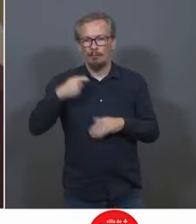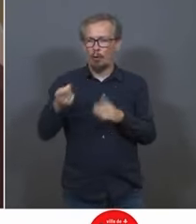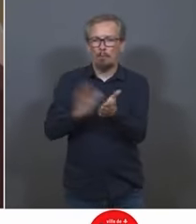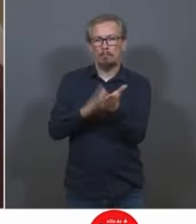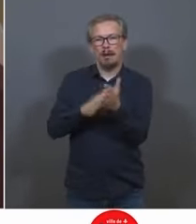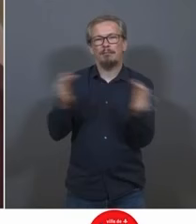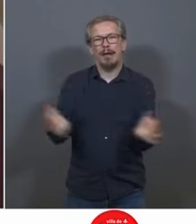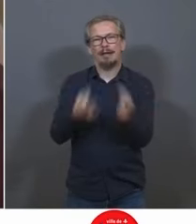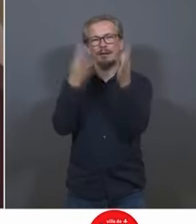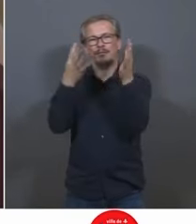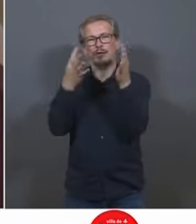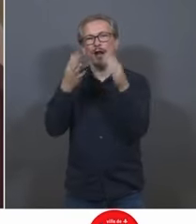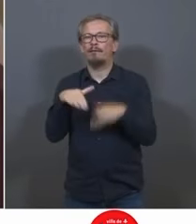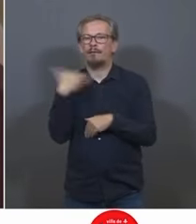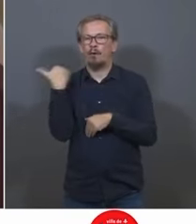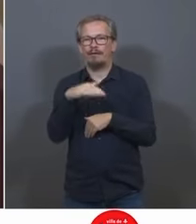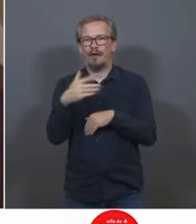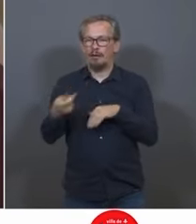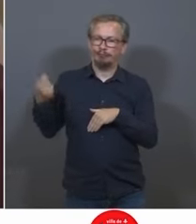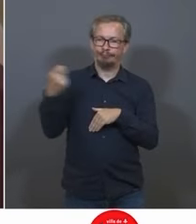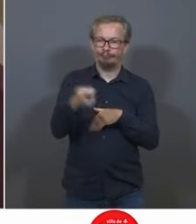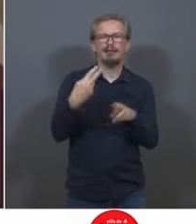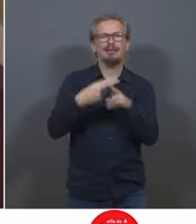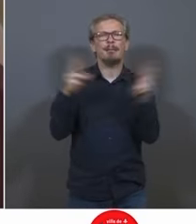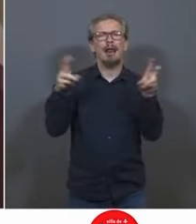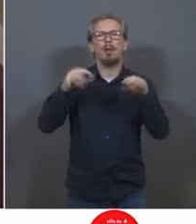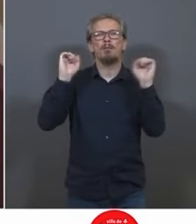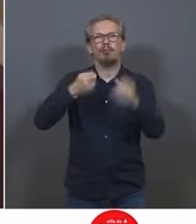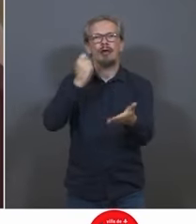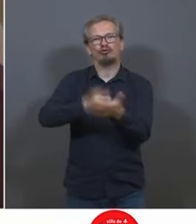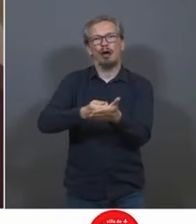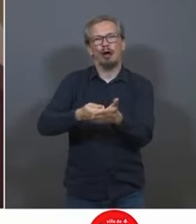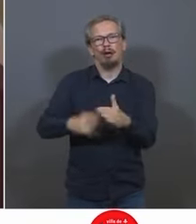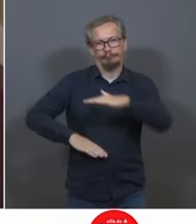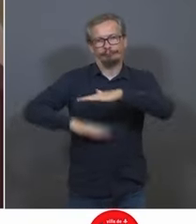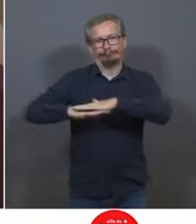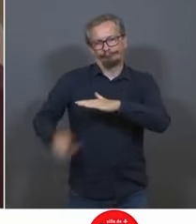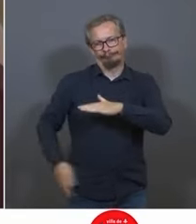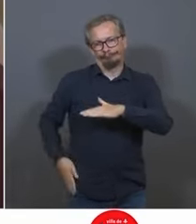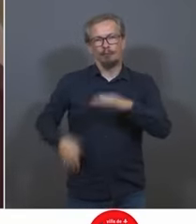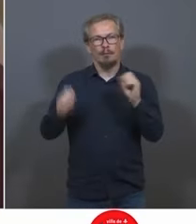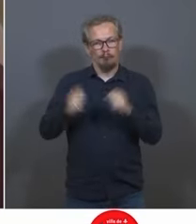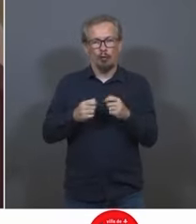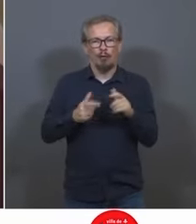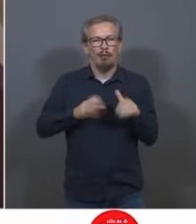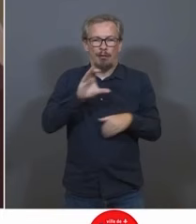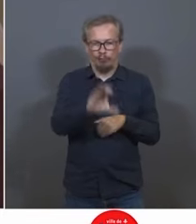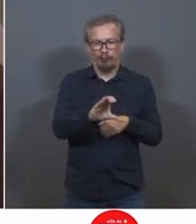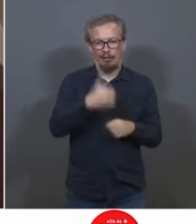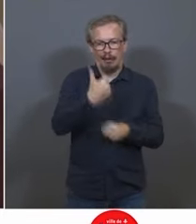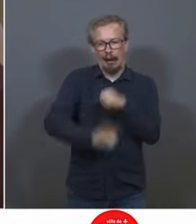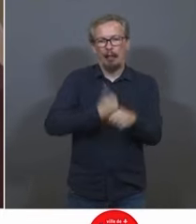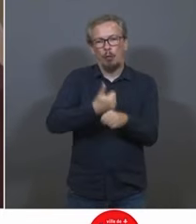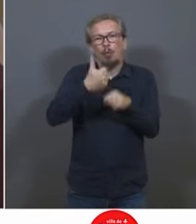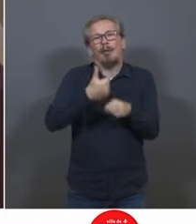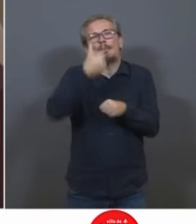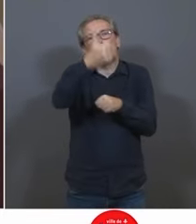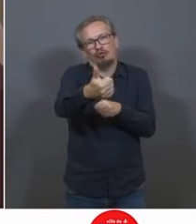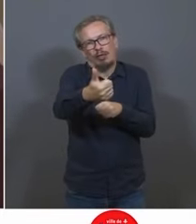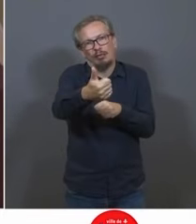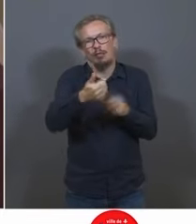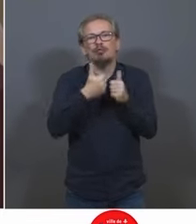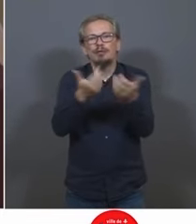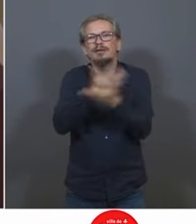prime exceptionnelle et forfaitaire dite de pouvoir d'achat qui pourra être débloquée cette année ou l'année prochaine selon